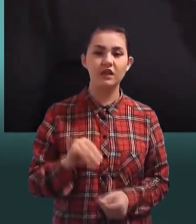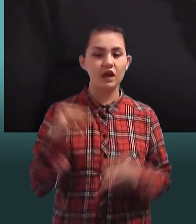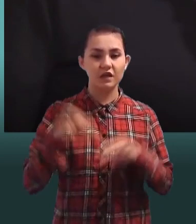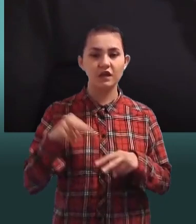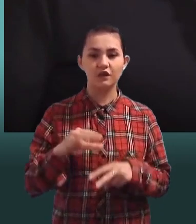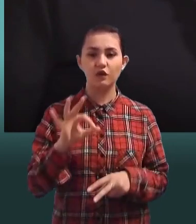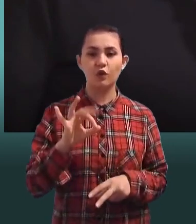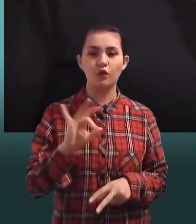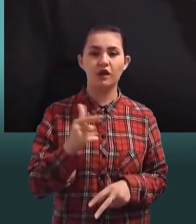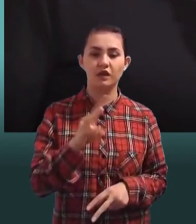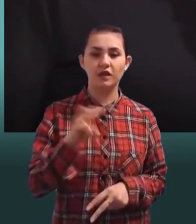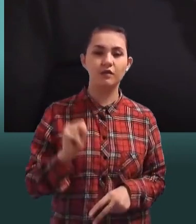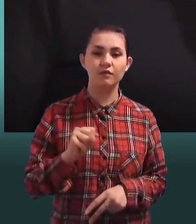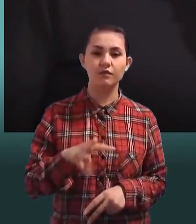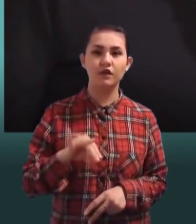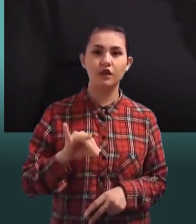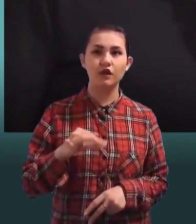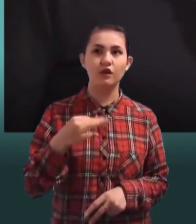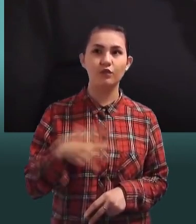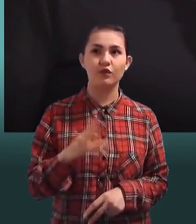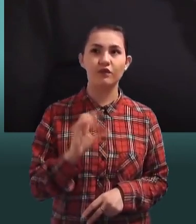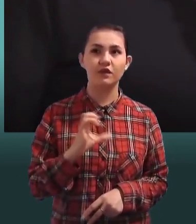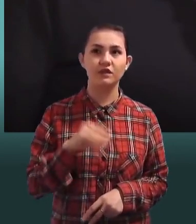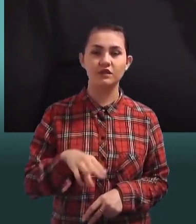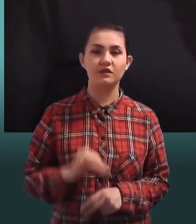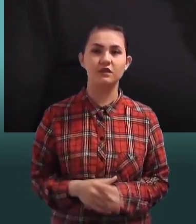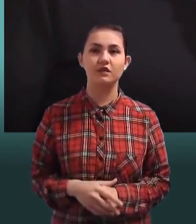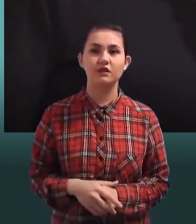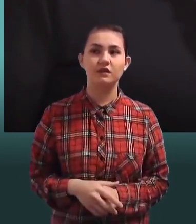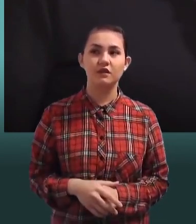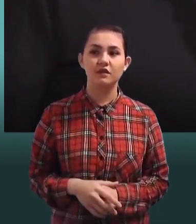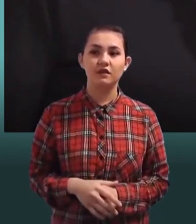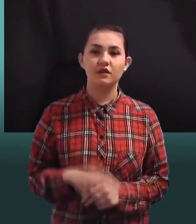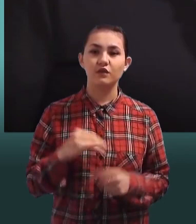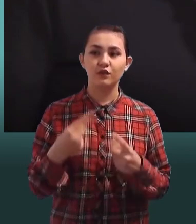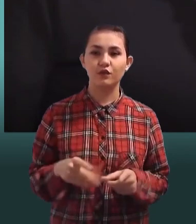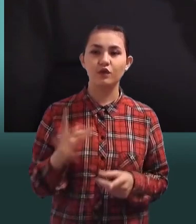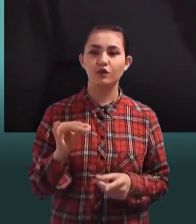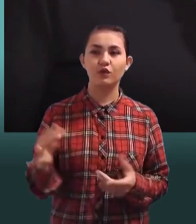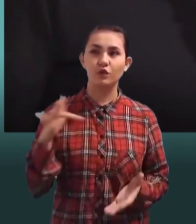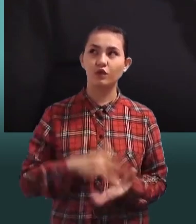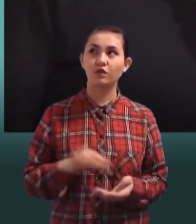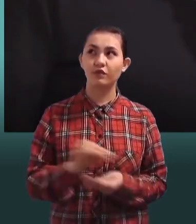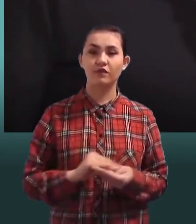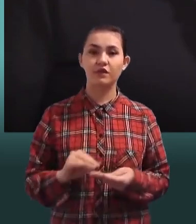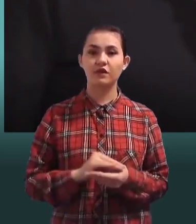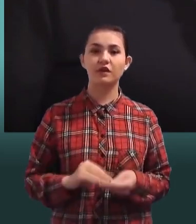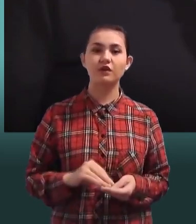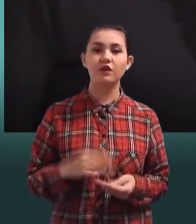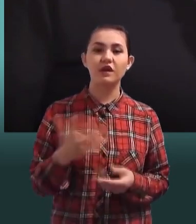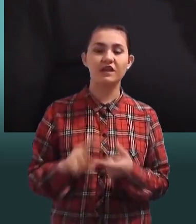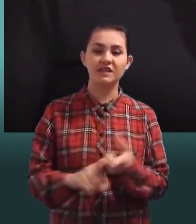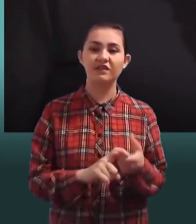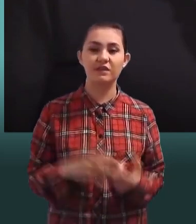с попустительства любой власти, вновь пришедшей, прошлой власти, потому что город, еще раз повторяю, в некой зависимости